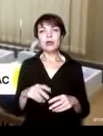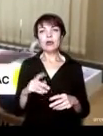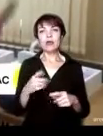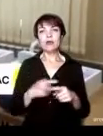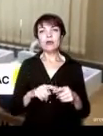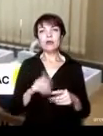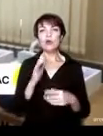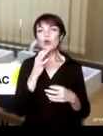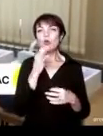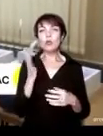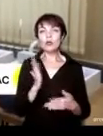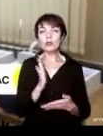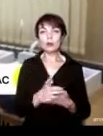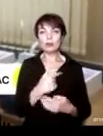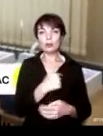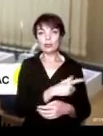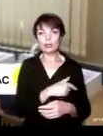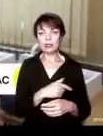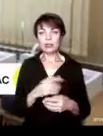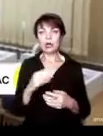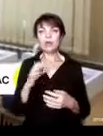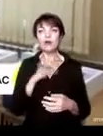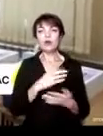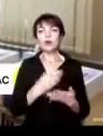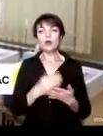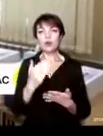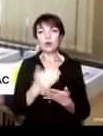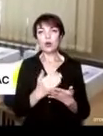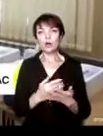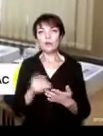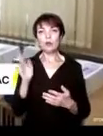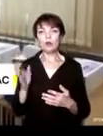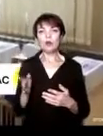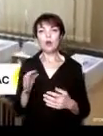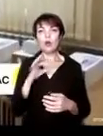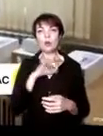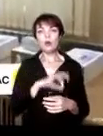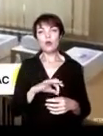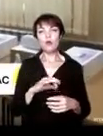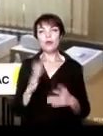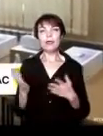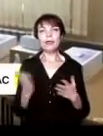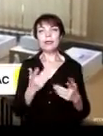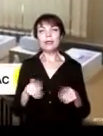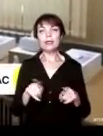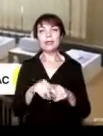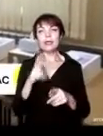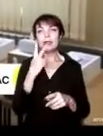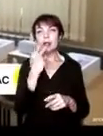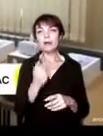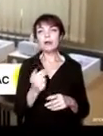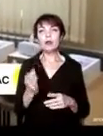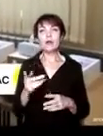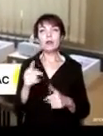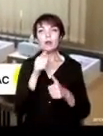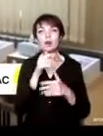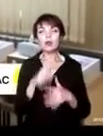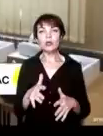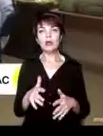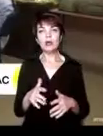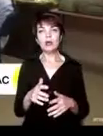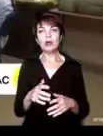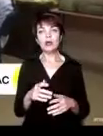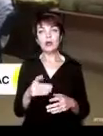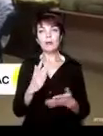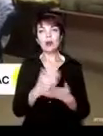медицини. З використанням своїх програм вони будуть опановувати якісь такі навики, які вони не могли опановувати до